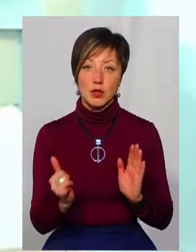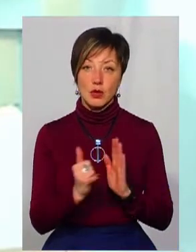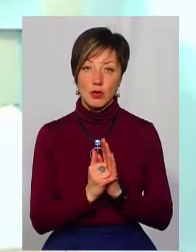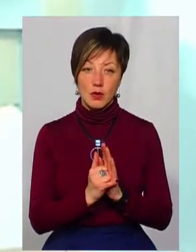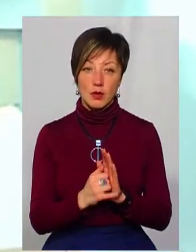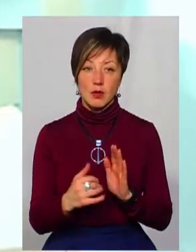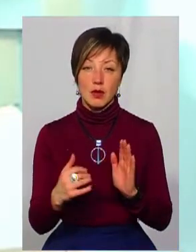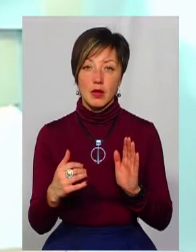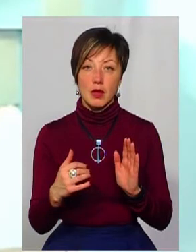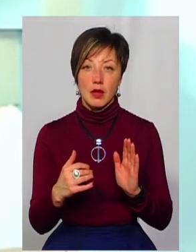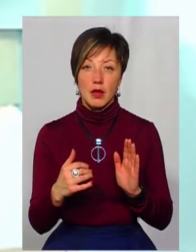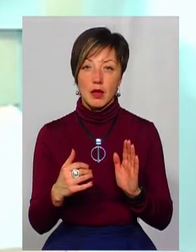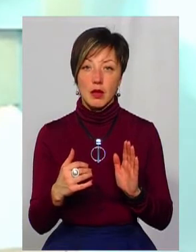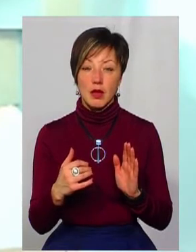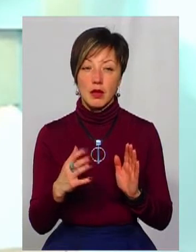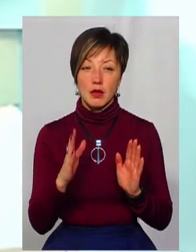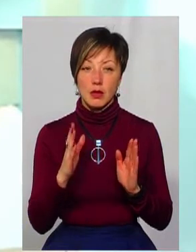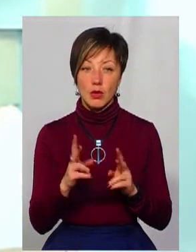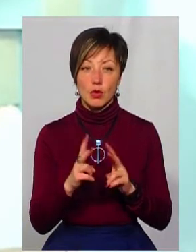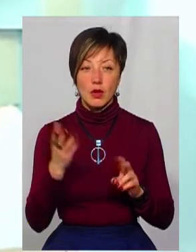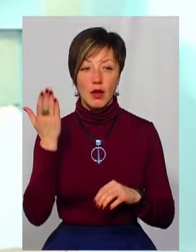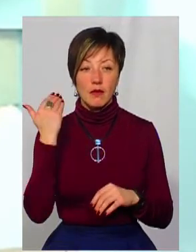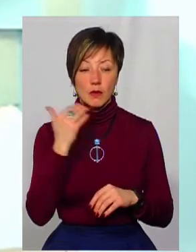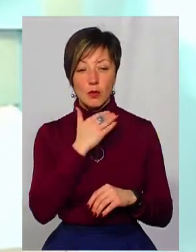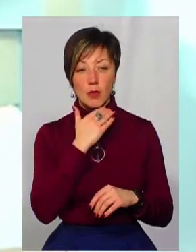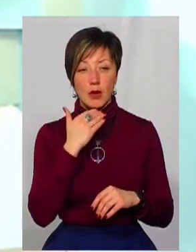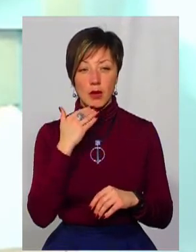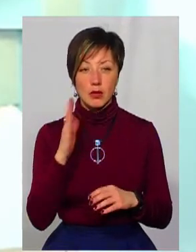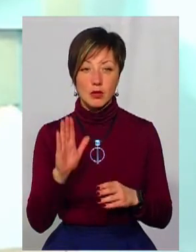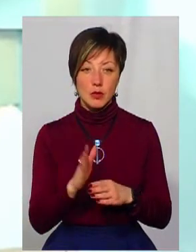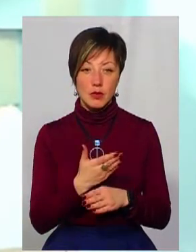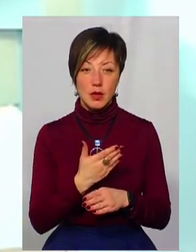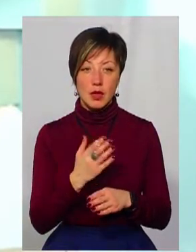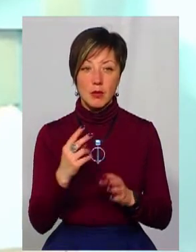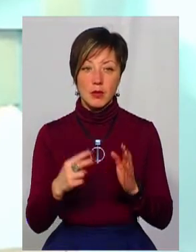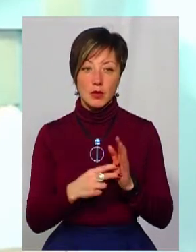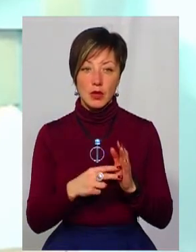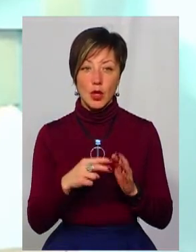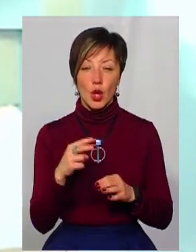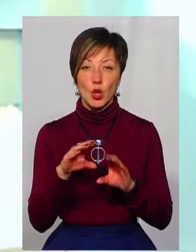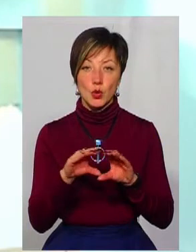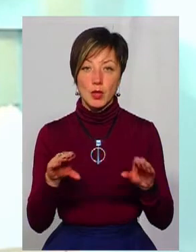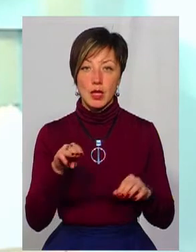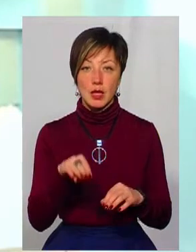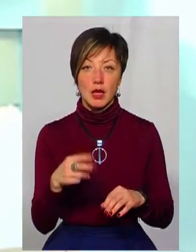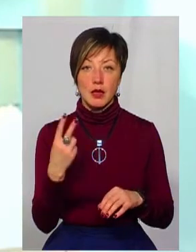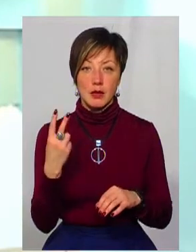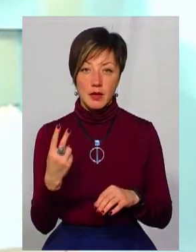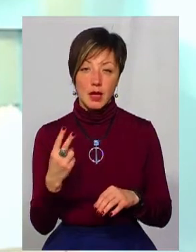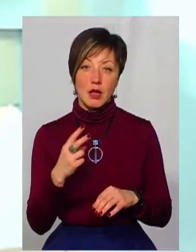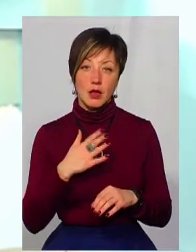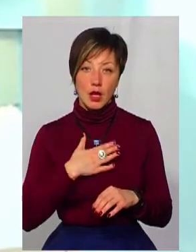встановлення, тільки встановлення ефірної антени, тих, які вже давно багато хто демонтував, і підключення тюнера Т2. Ці всі